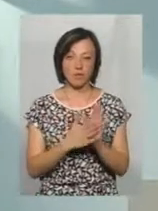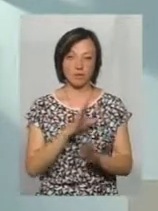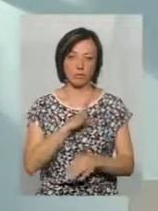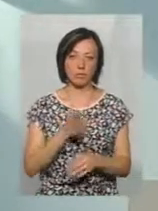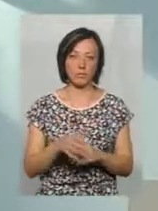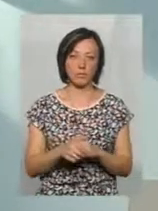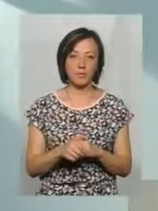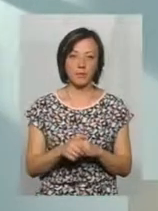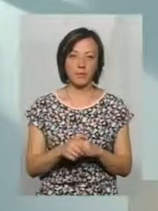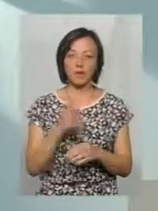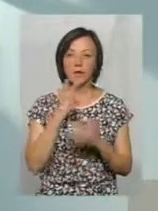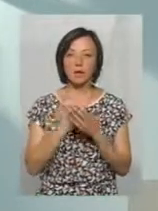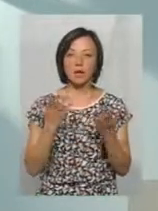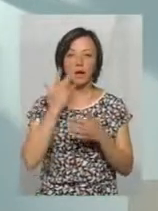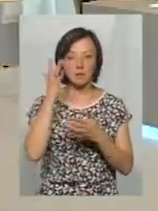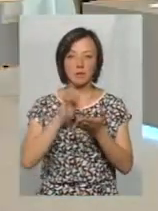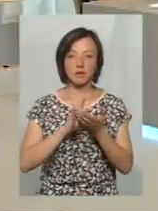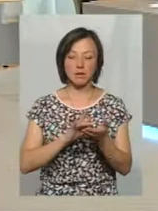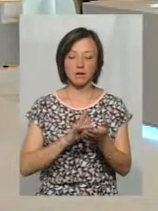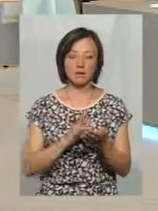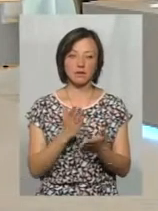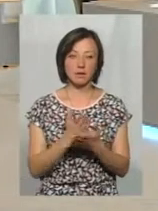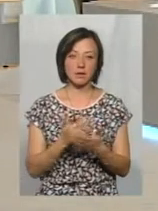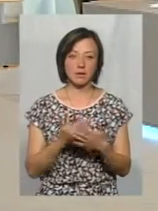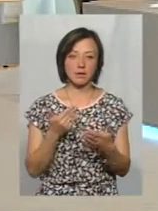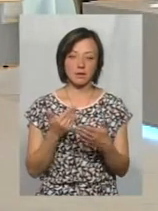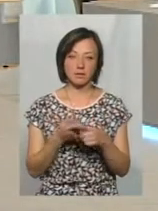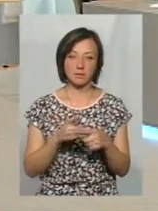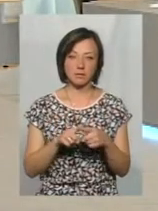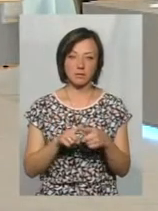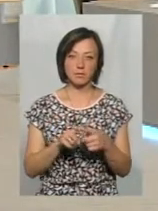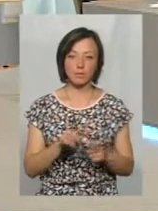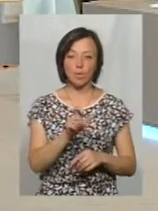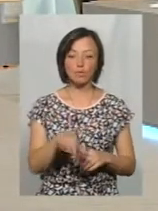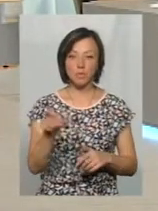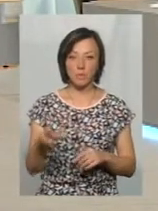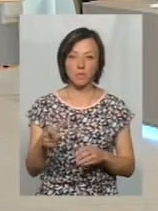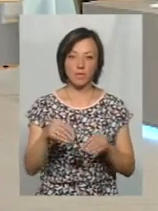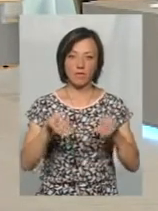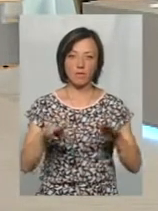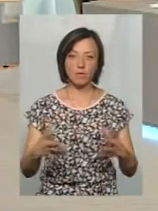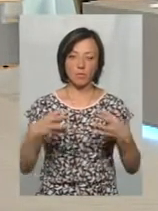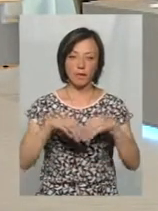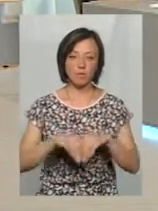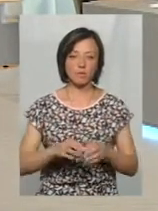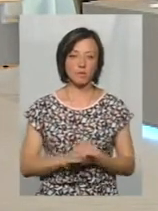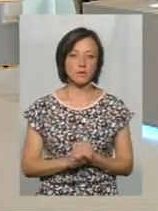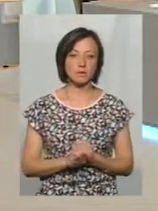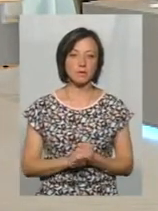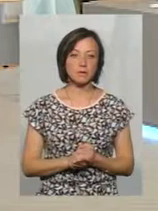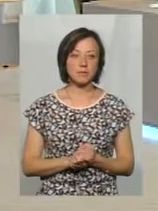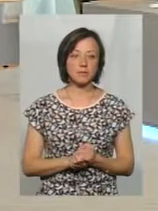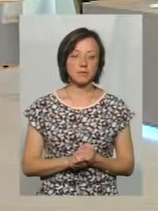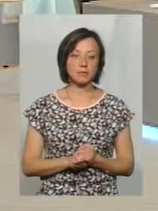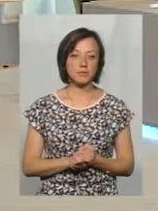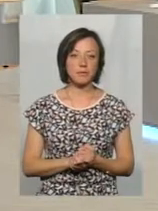зареєстровані. Тобто, дивлячись, яка мета, знову ж таки, стоїть перед особами, які вирішують об'єднуватися їм як громадська